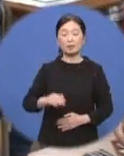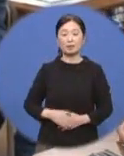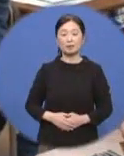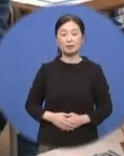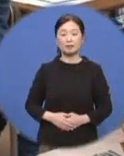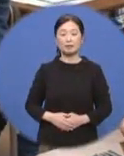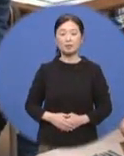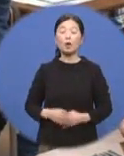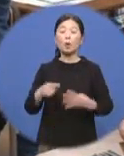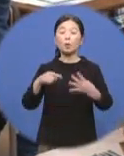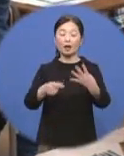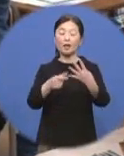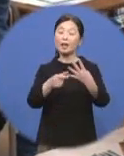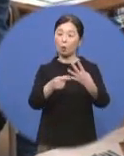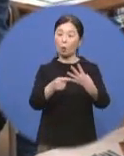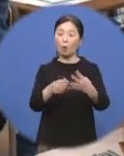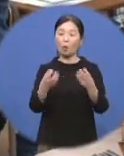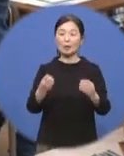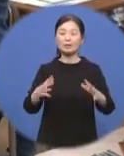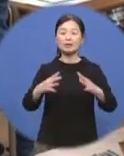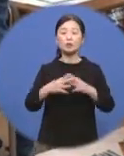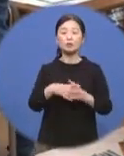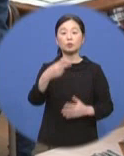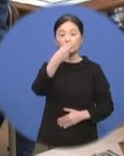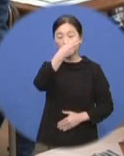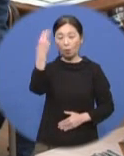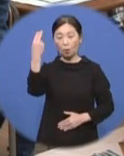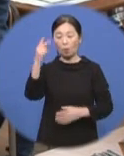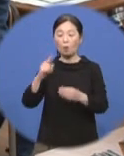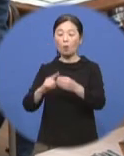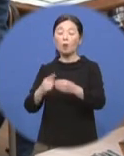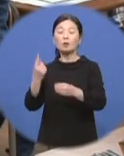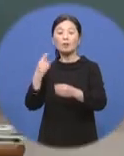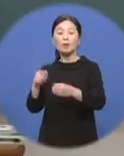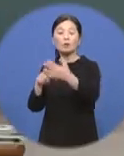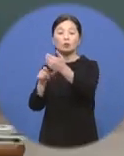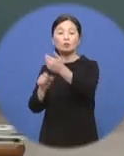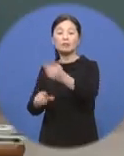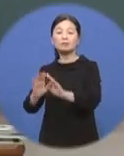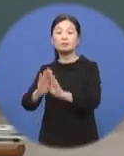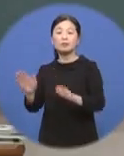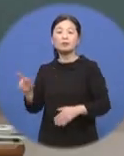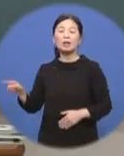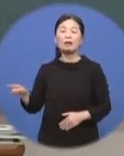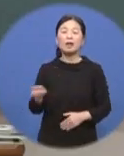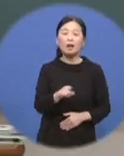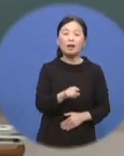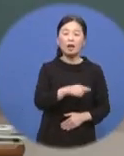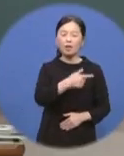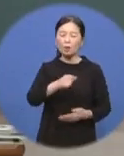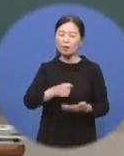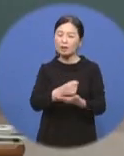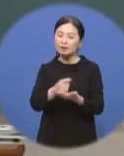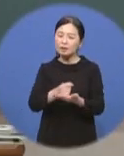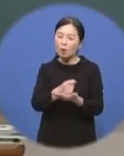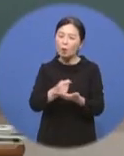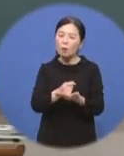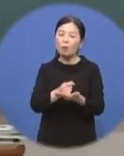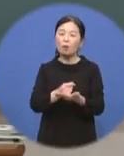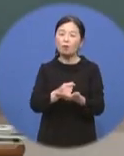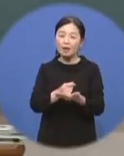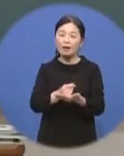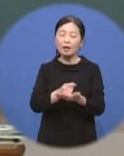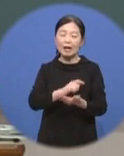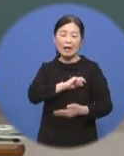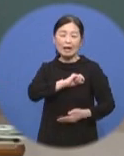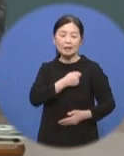うち新宮高校では去年9月の開校以来、さまざまな事情で十分な義務教育を受け